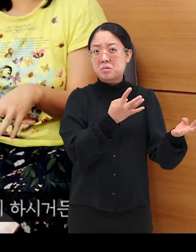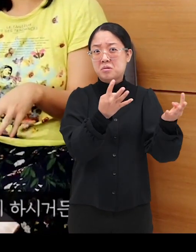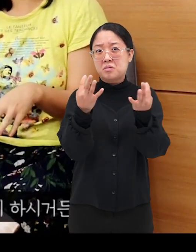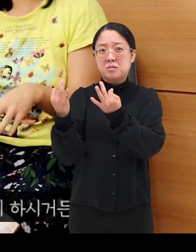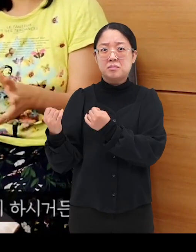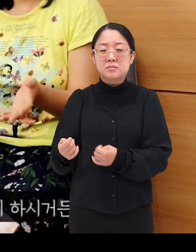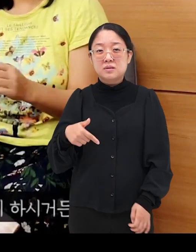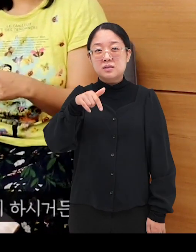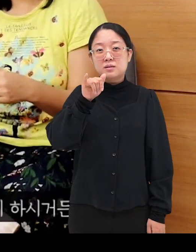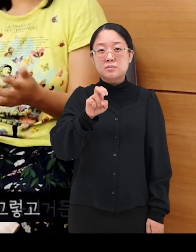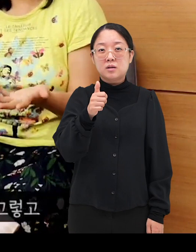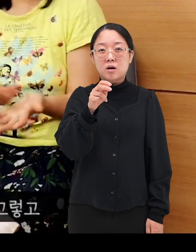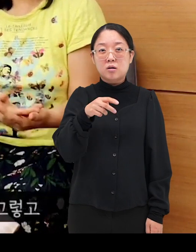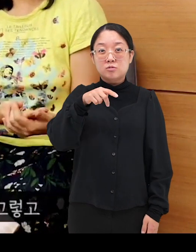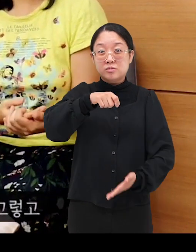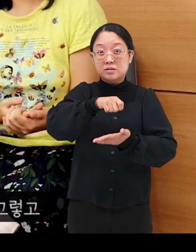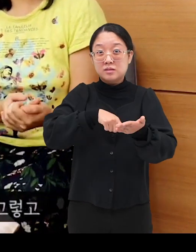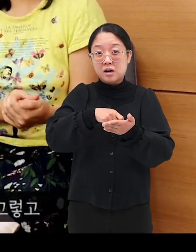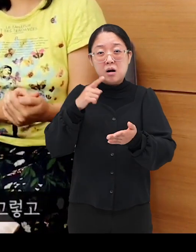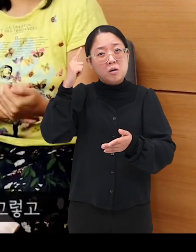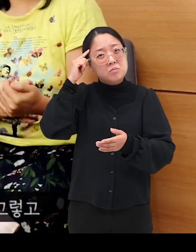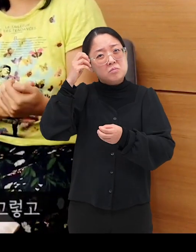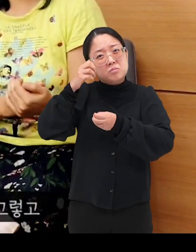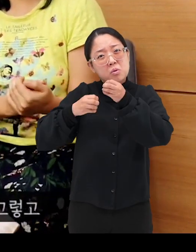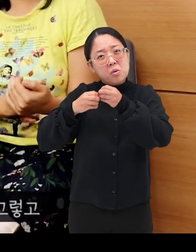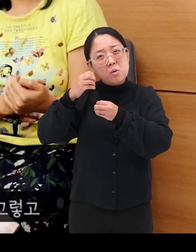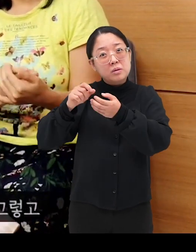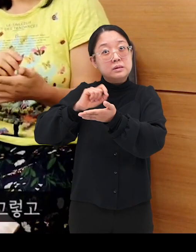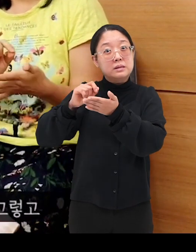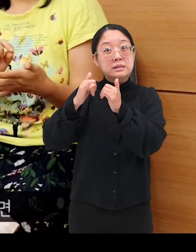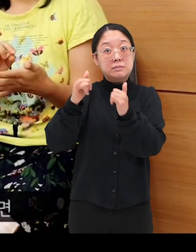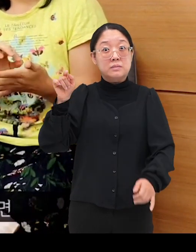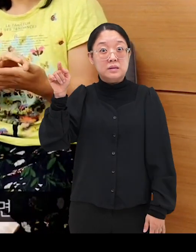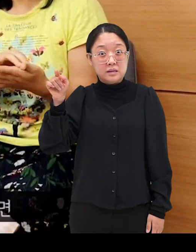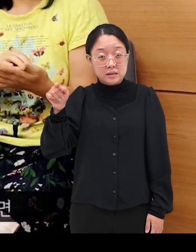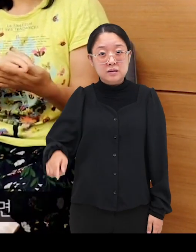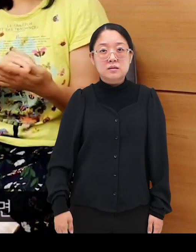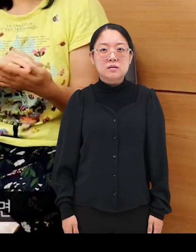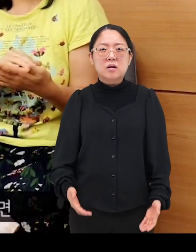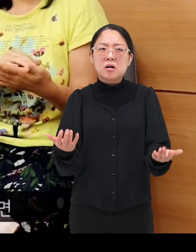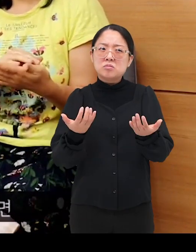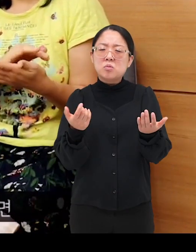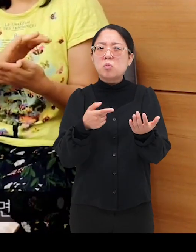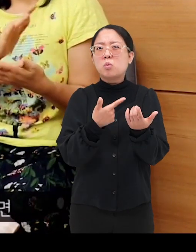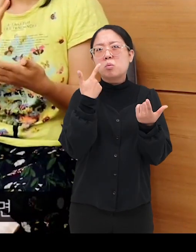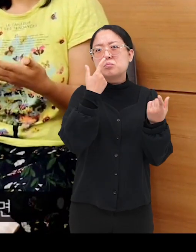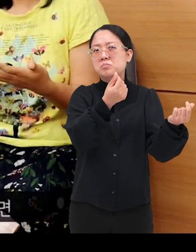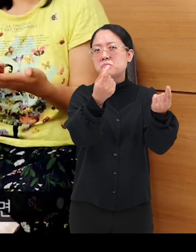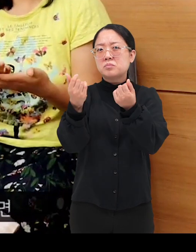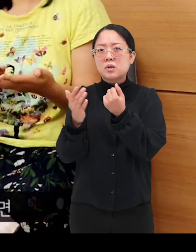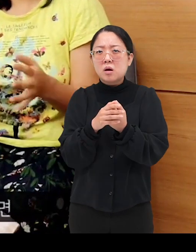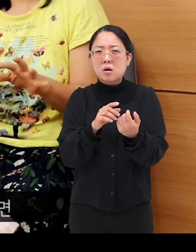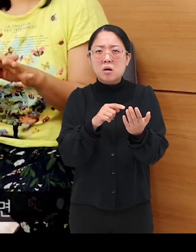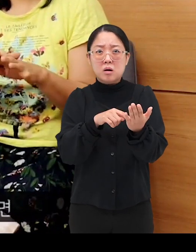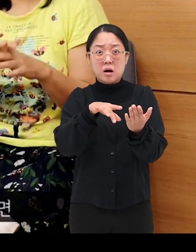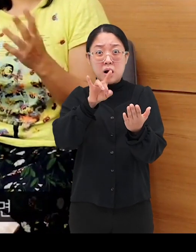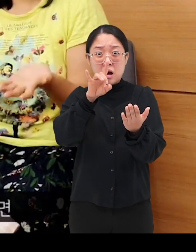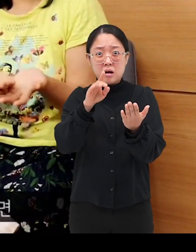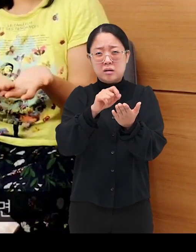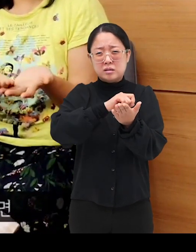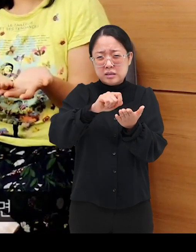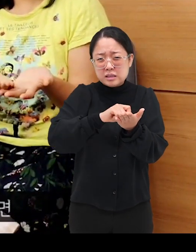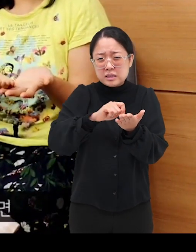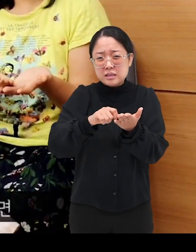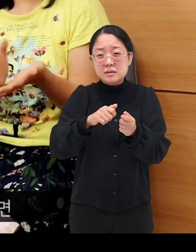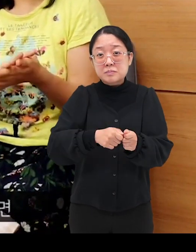이런 말 되게 많이 하시거든요. 뭐 김현수 작가의 소설가의 일이라는 책도 그렇고 그래서 그 한 번 뭔가 책 한 권이라는